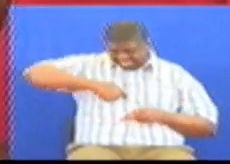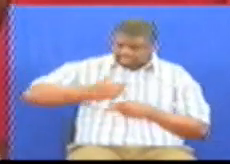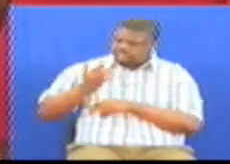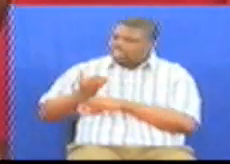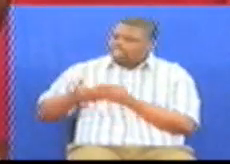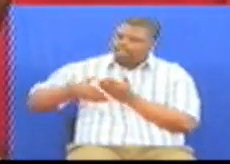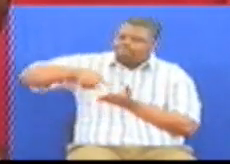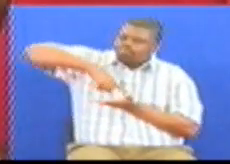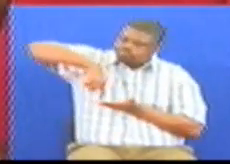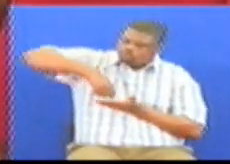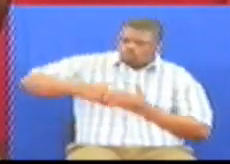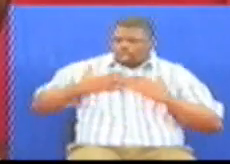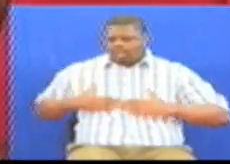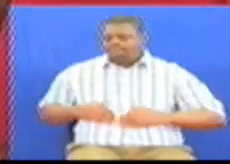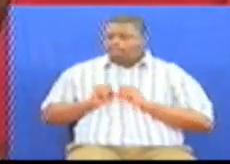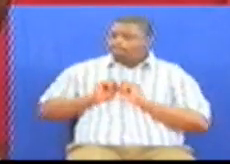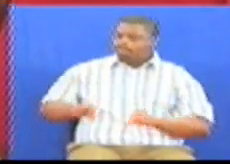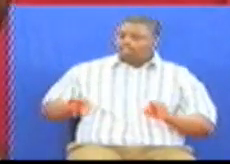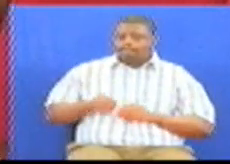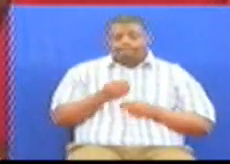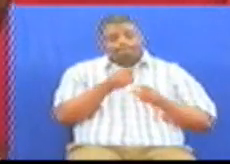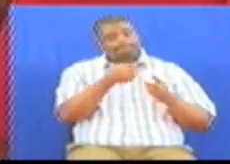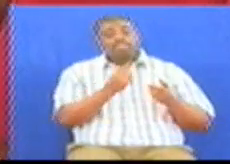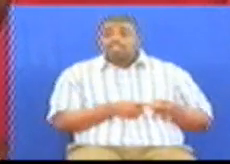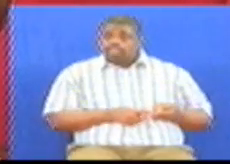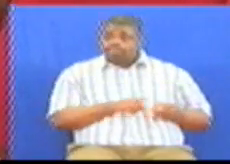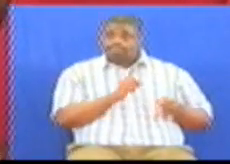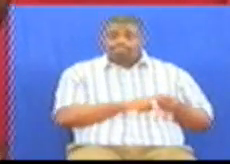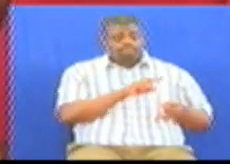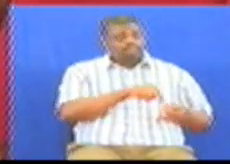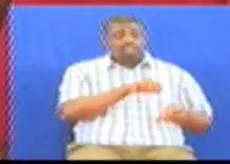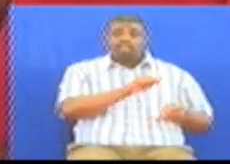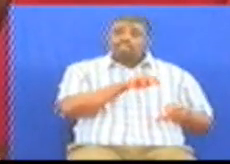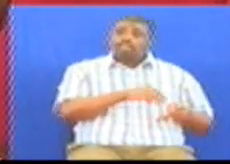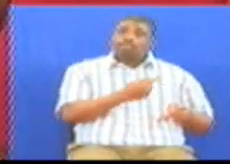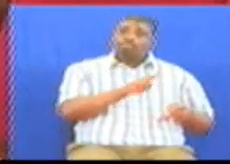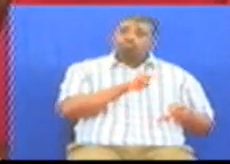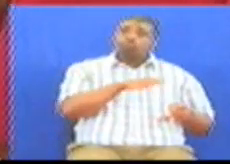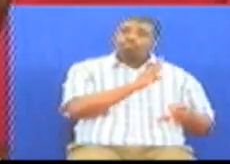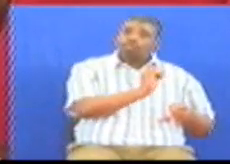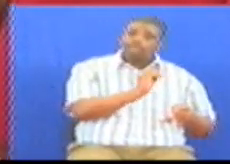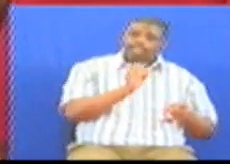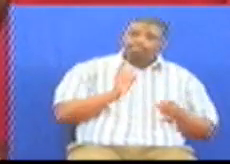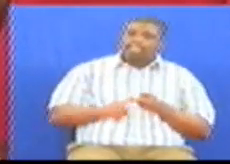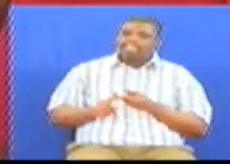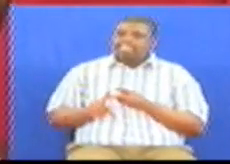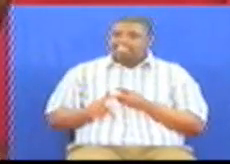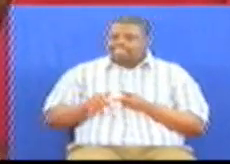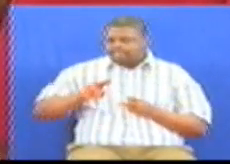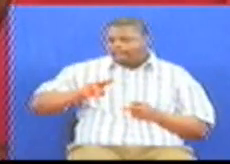vituo vya afya vipya viwili, cha na mtumbo na sasa kinajengwa cha Mtakadini.